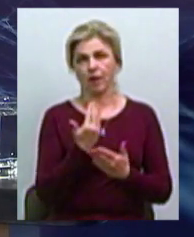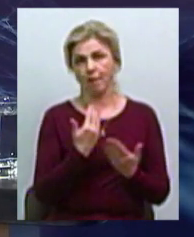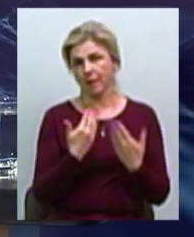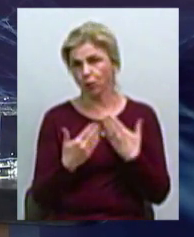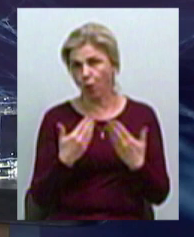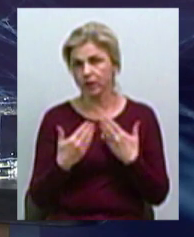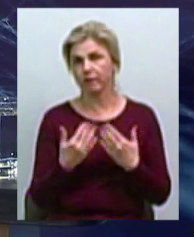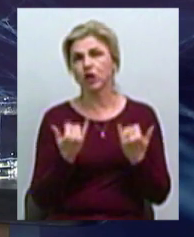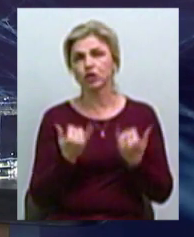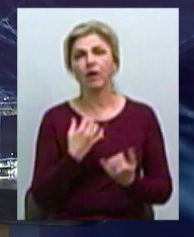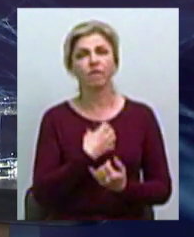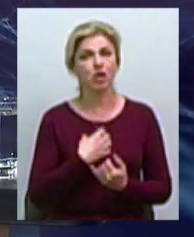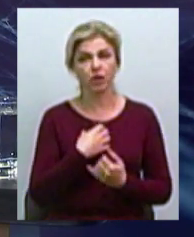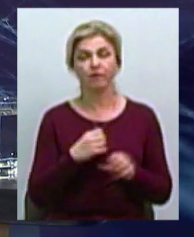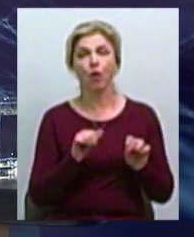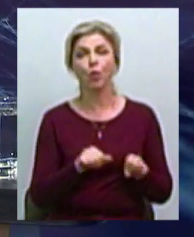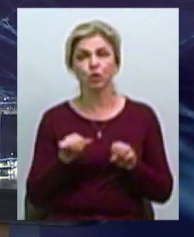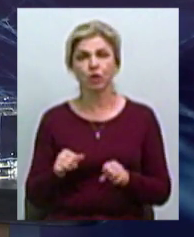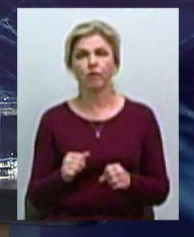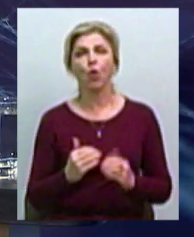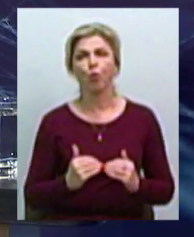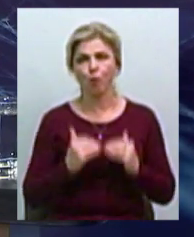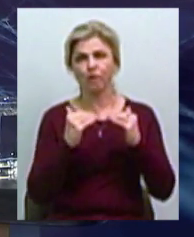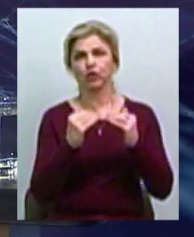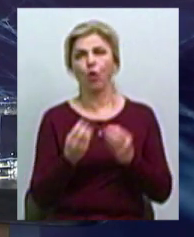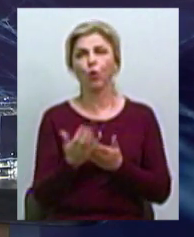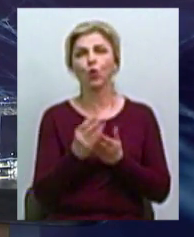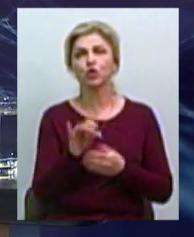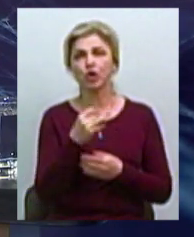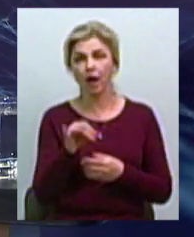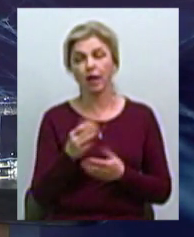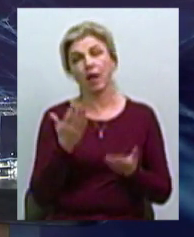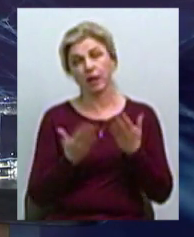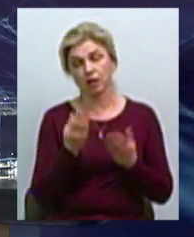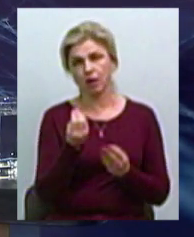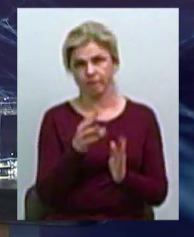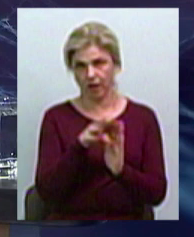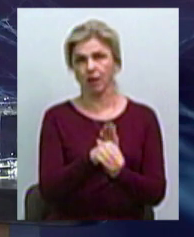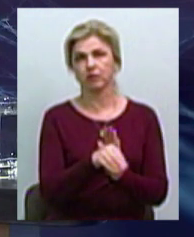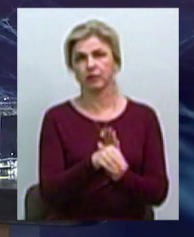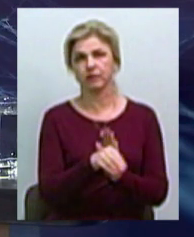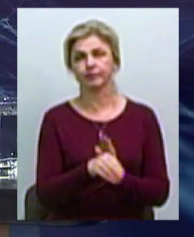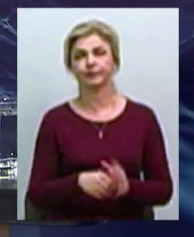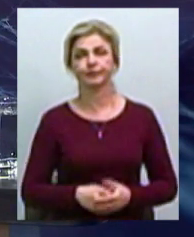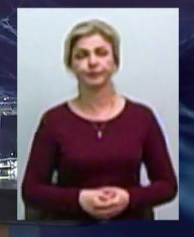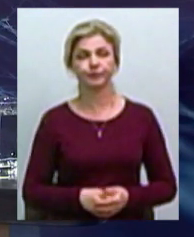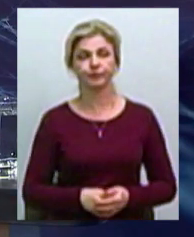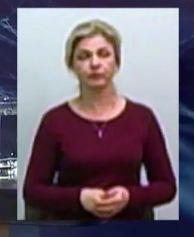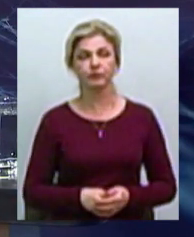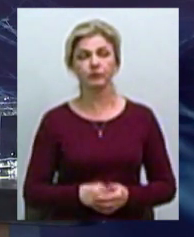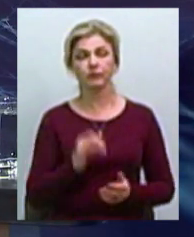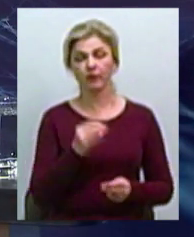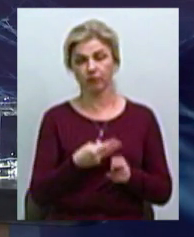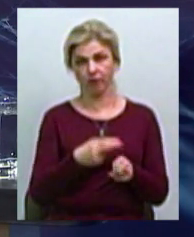дуже суттєва можливість підвищити і врожайність, і все таке інше, якщо вкластися. Між тим, відбиток від цього